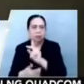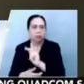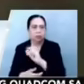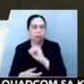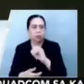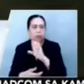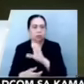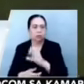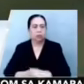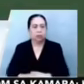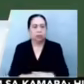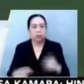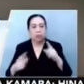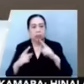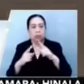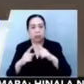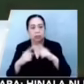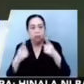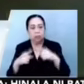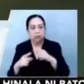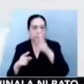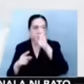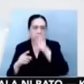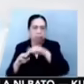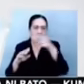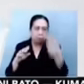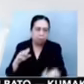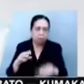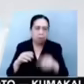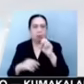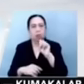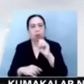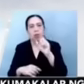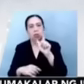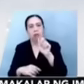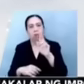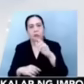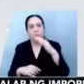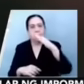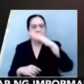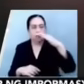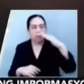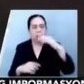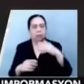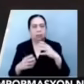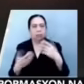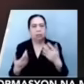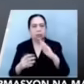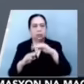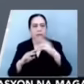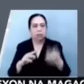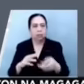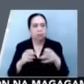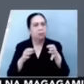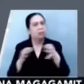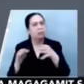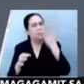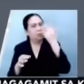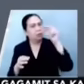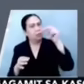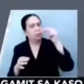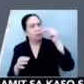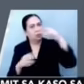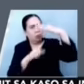Hanggang mahulog ang solar panel ng eskwelahan. We are writing a demand letter for them to explain why they had to do it. It